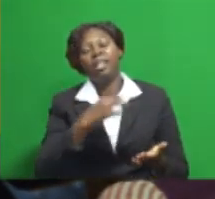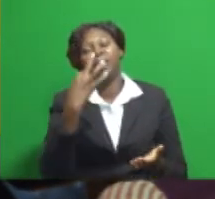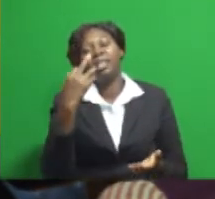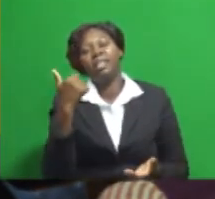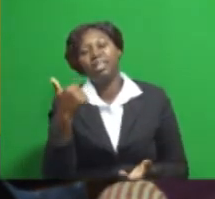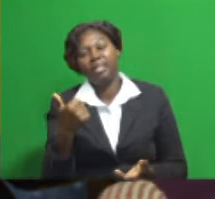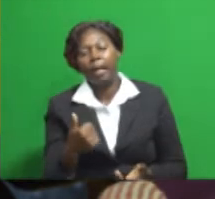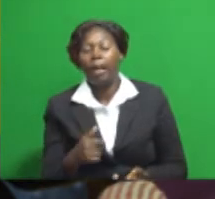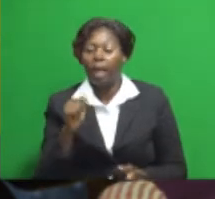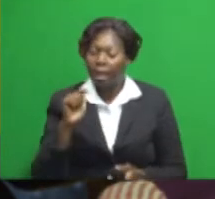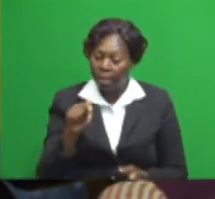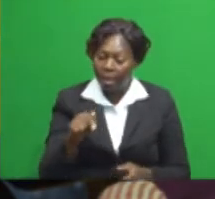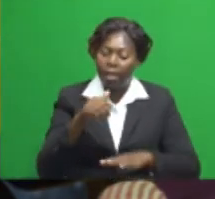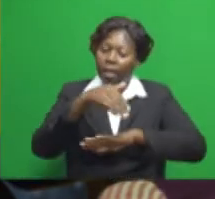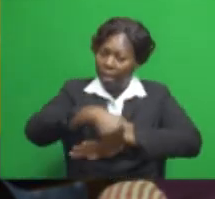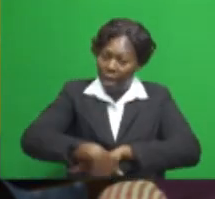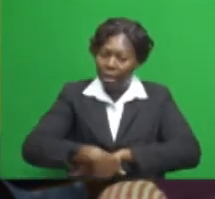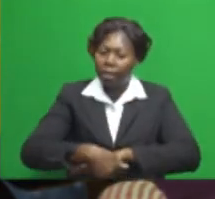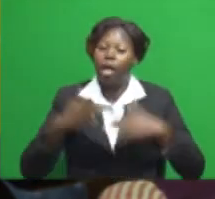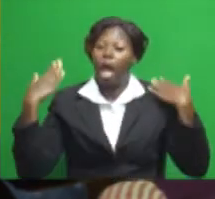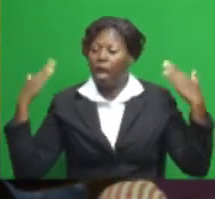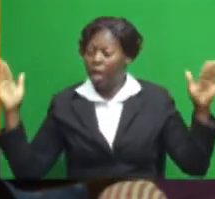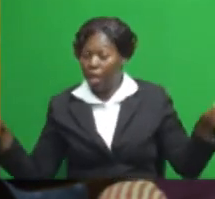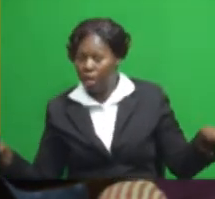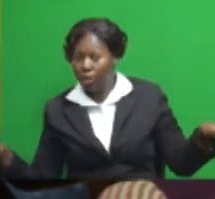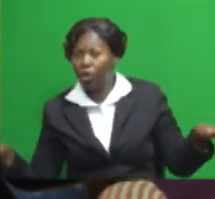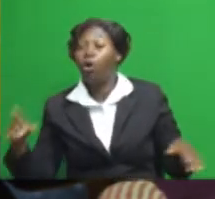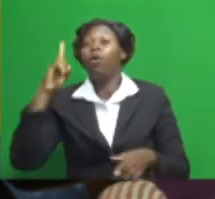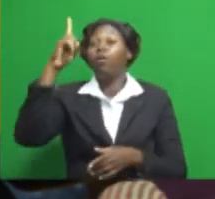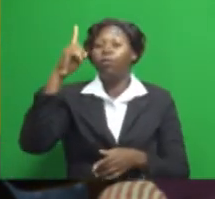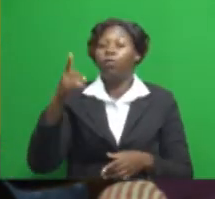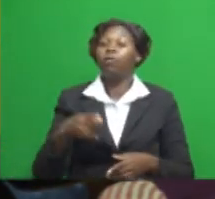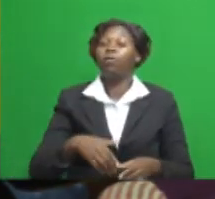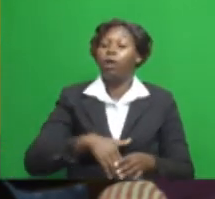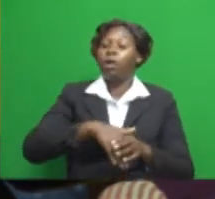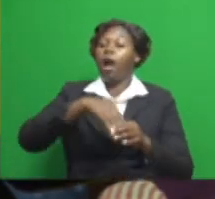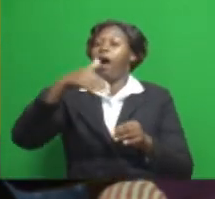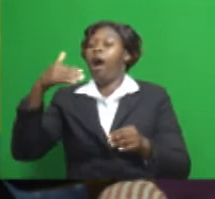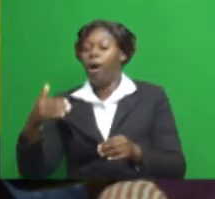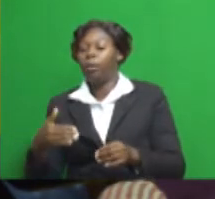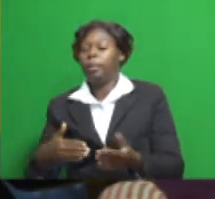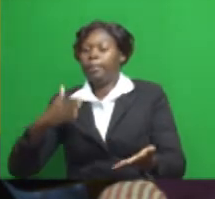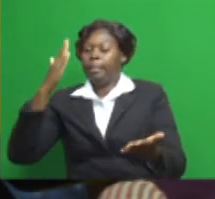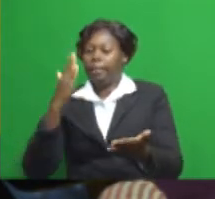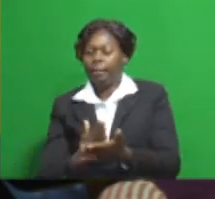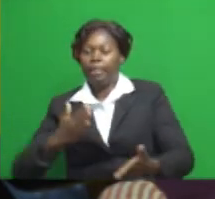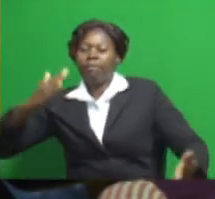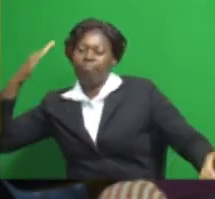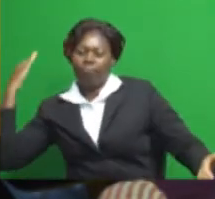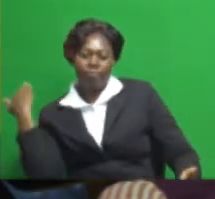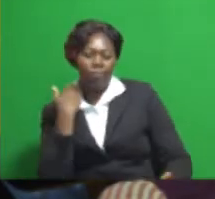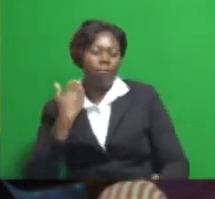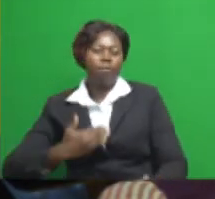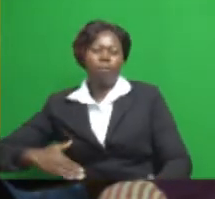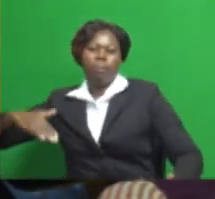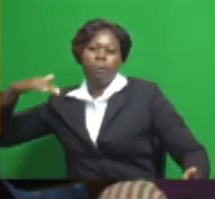akabuda akauraya vanhu vane zvuru zvine zana namakumi masere nezvishanu pamisasa yavaAsiria. Zvino vanhu vakati vachimuka